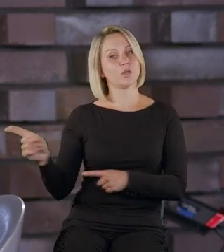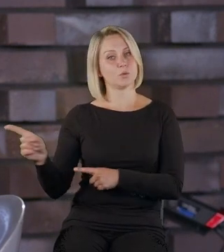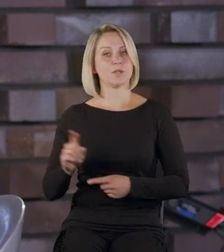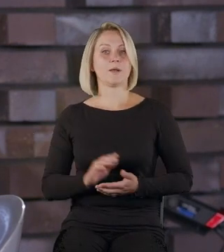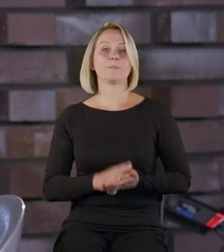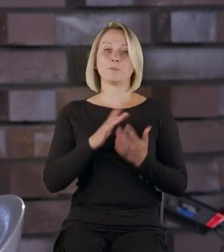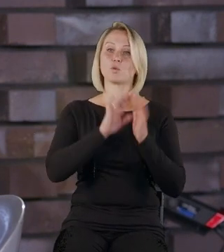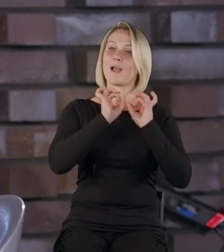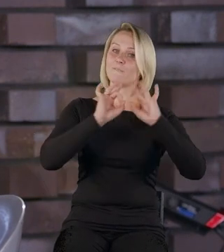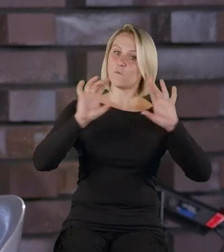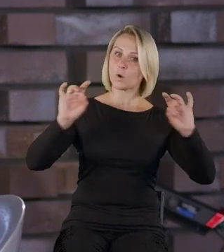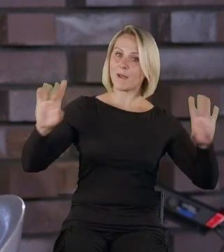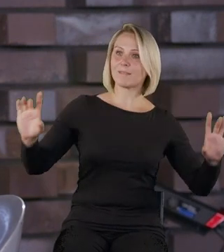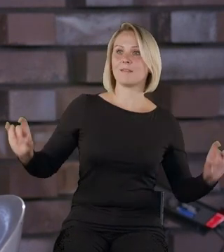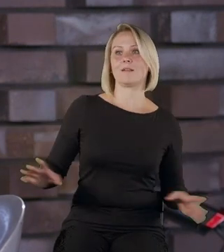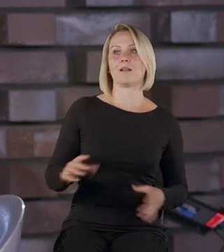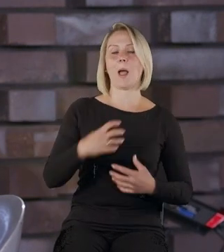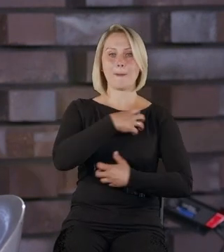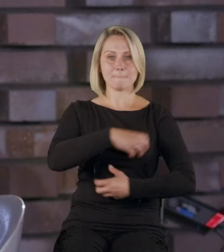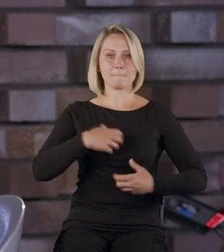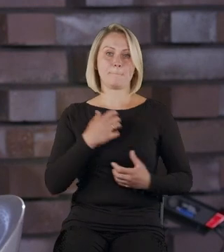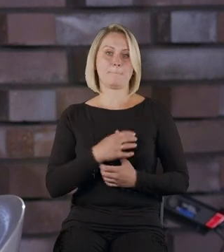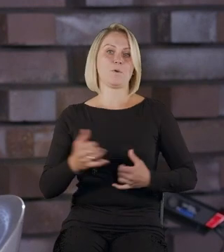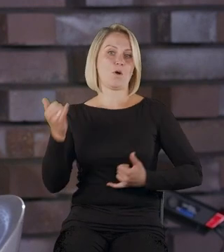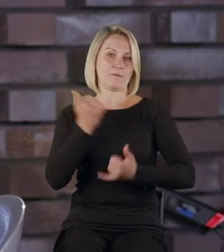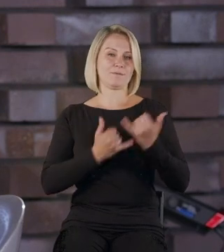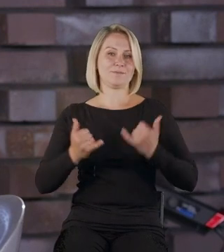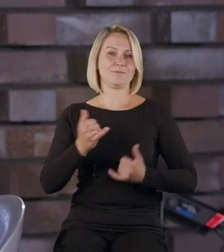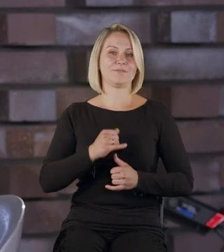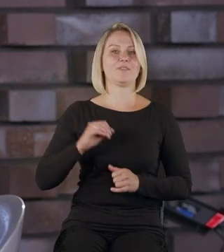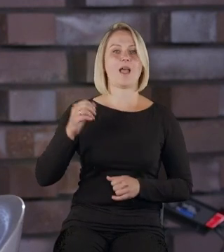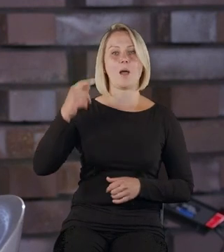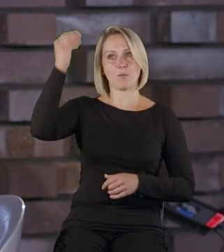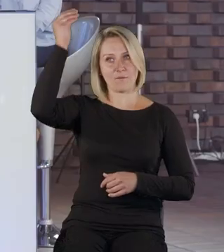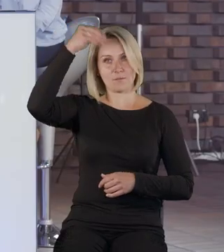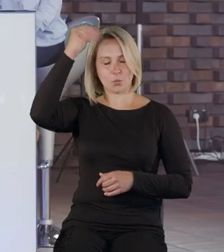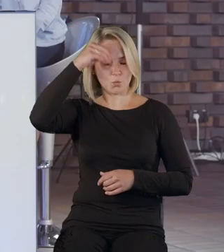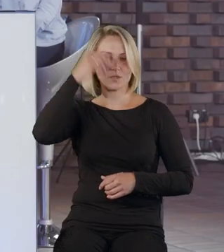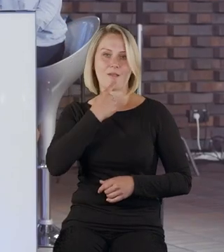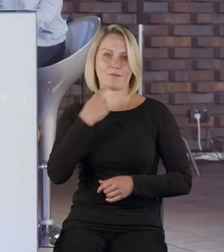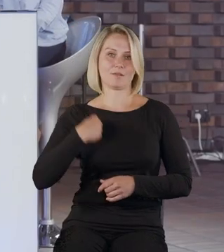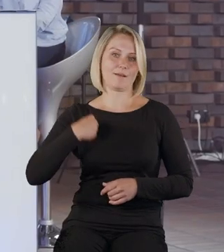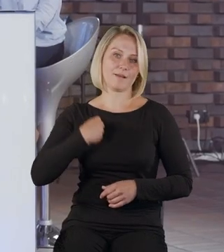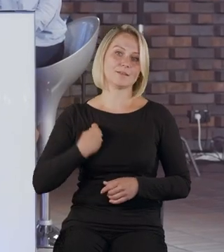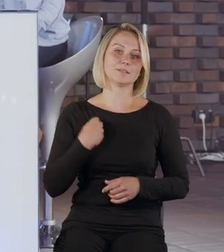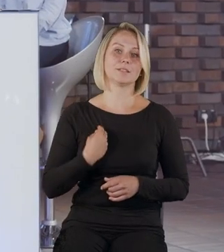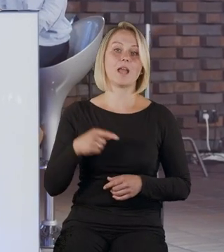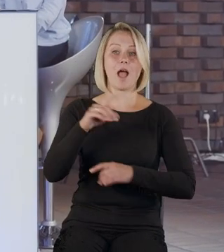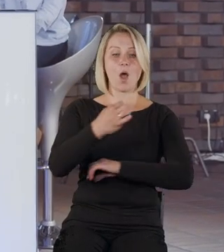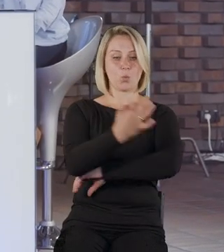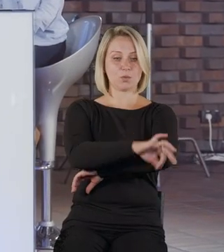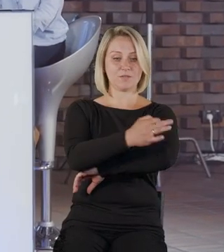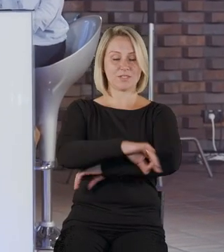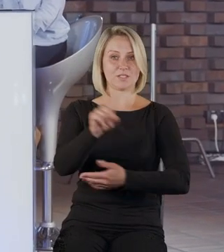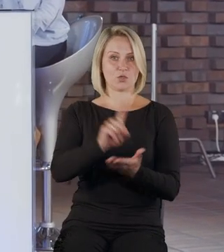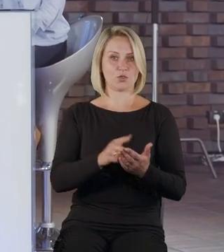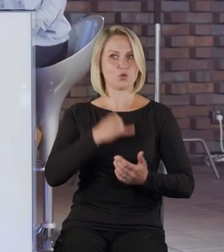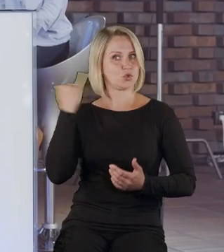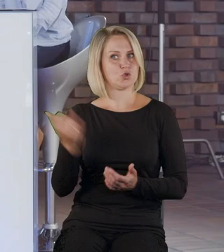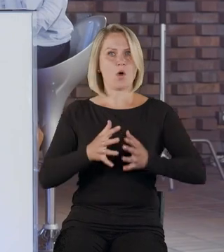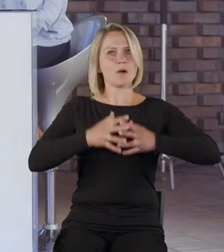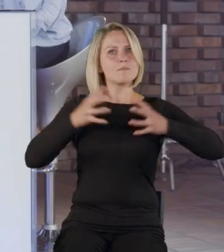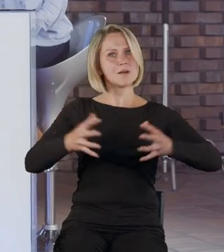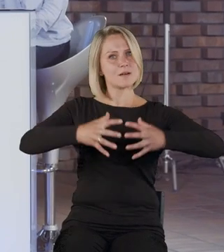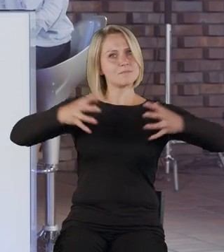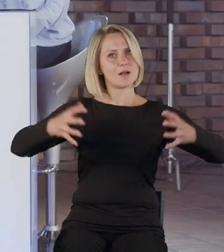jak informatyka, biotechnologia, fizyka czy filologia angielska. Ale Uniwersytet Śląski wciąż poszerza swoją ofertę